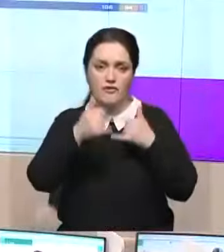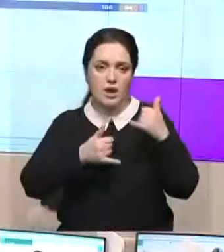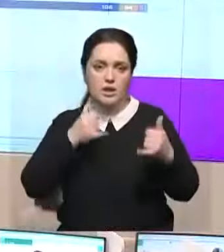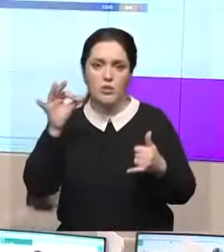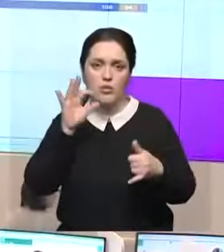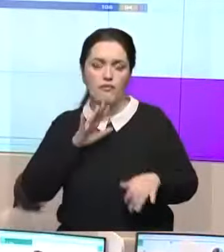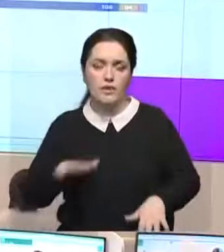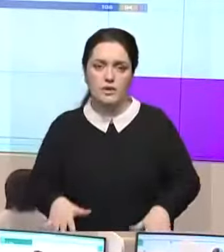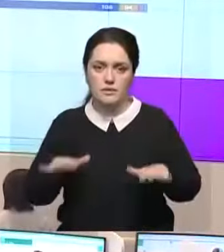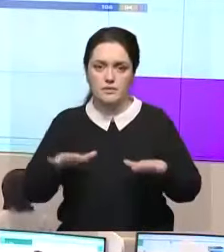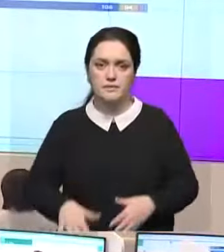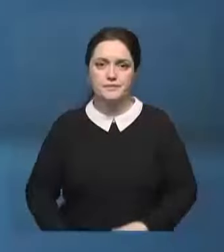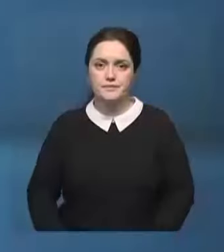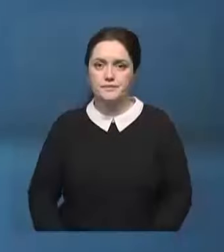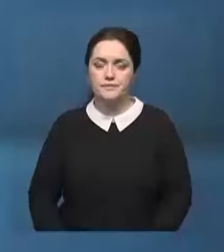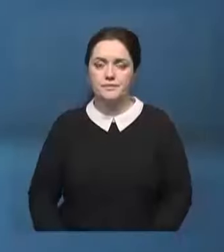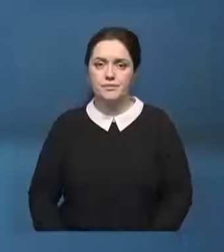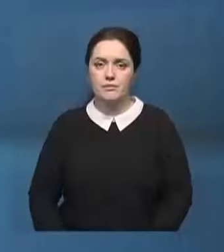паводку.